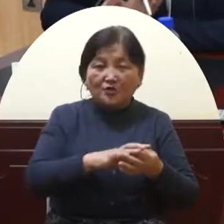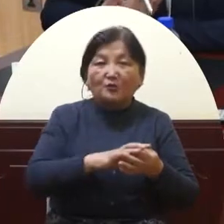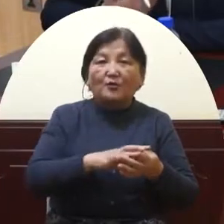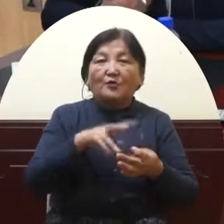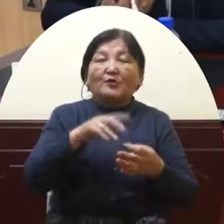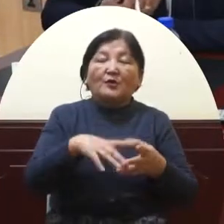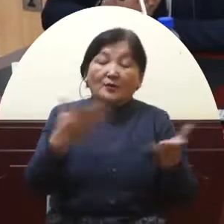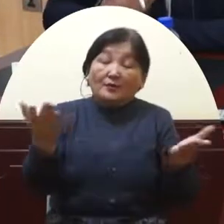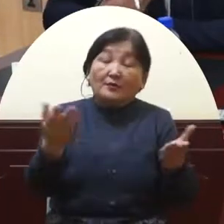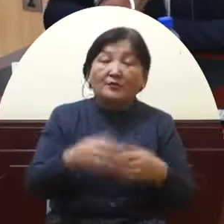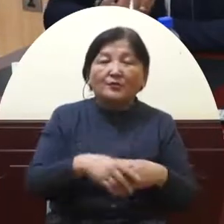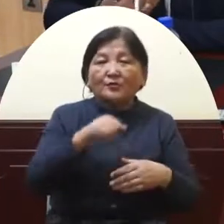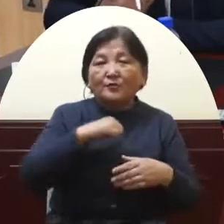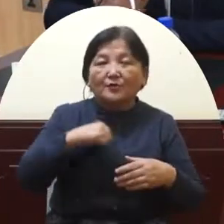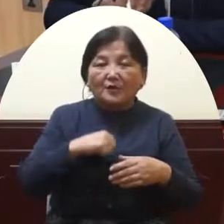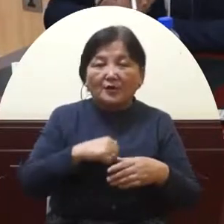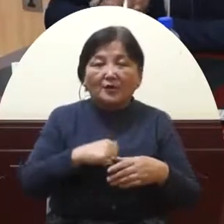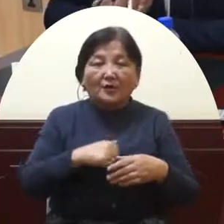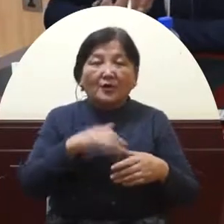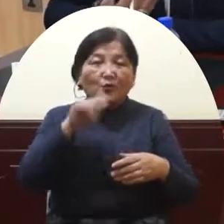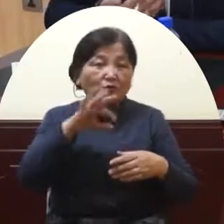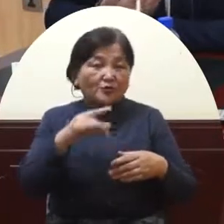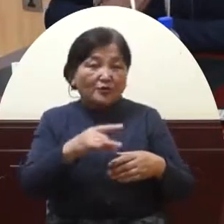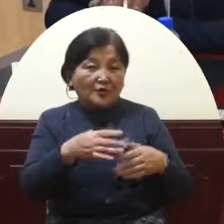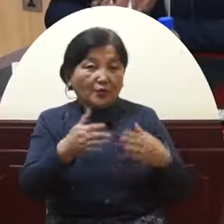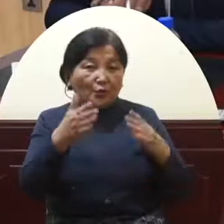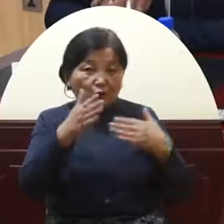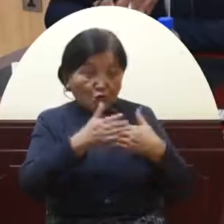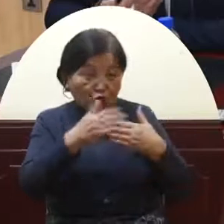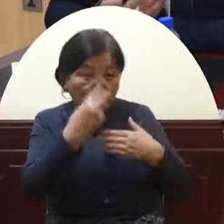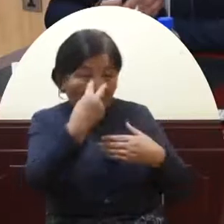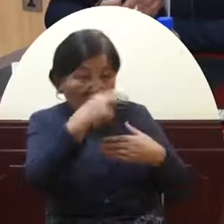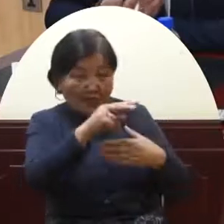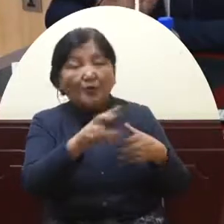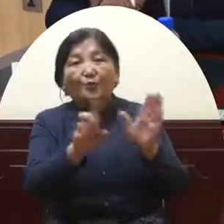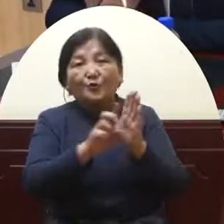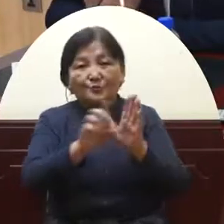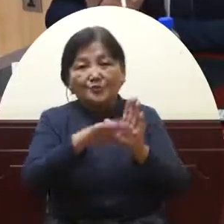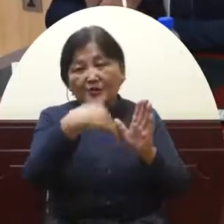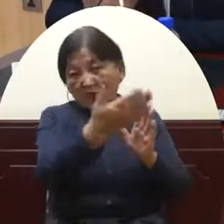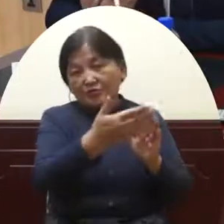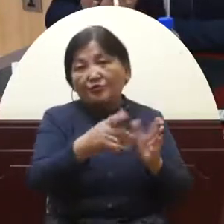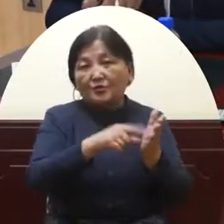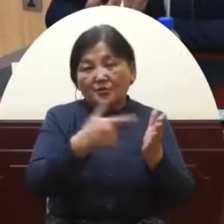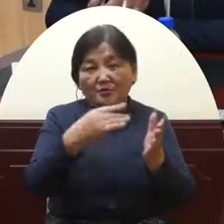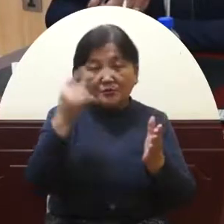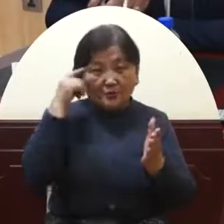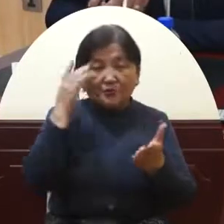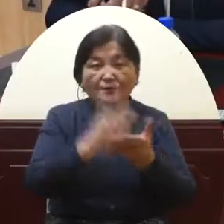хүн улс төрийн намуудыг яг энэ өнцгөөсөө шүүж чадах байхгүй юу? Энэ боломжийг нь олгож өгөх ёстой байх. Түүнээс биш